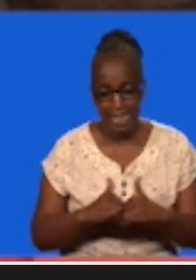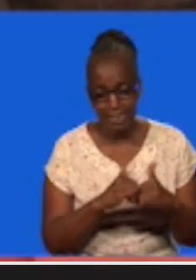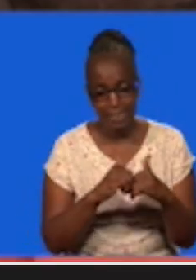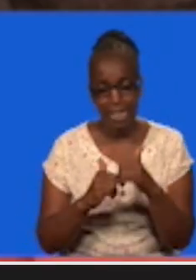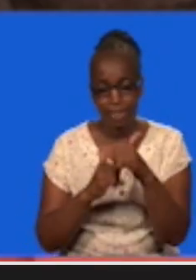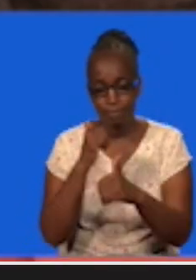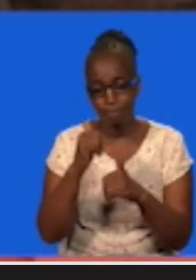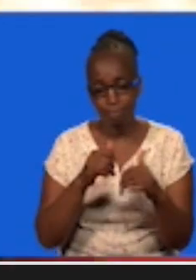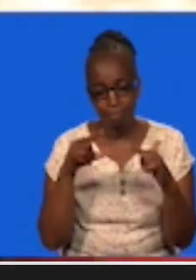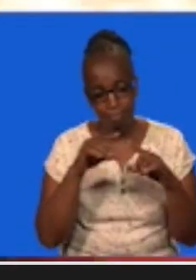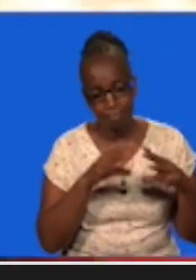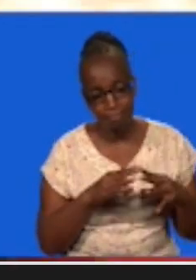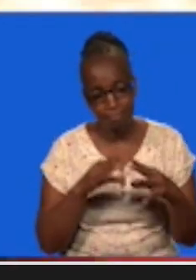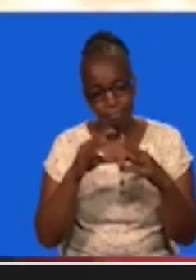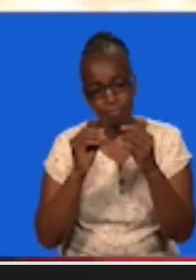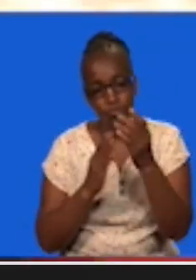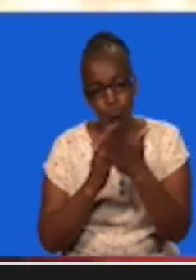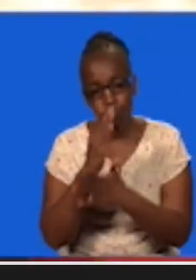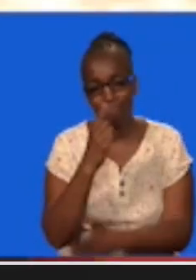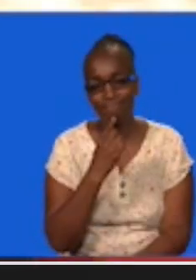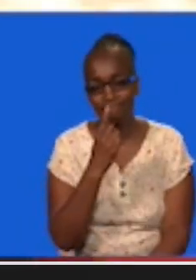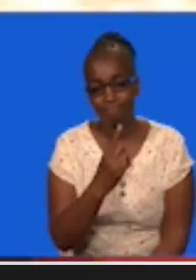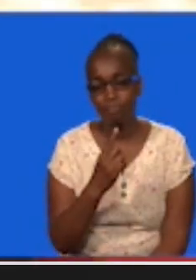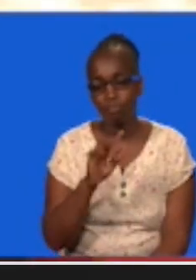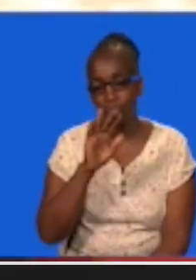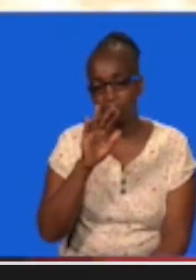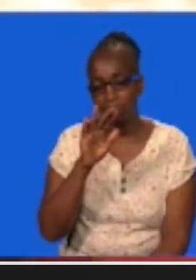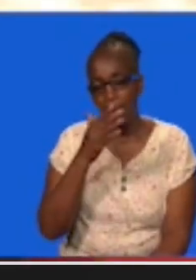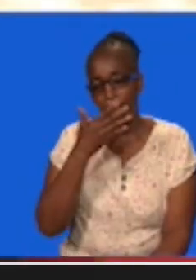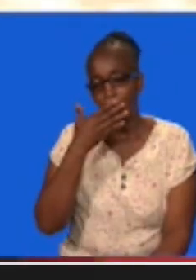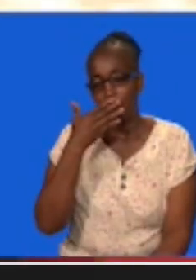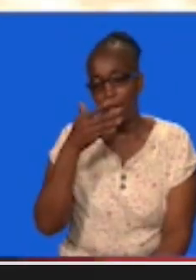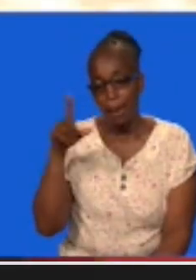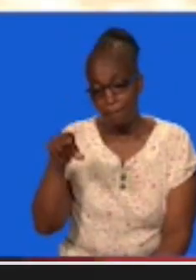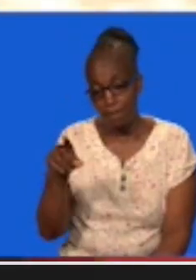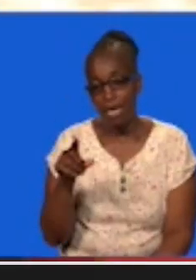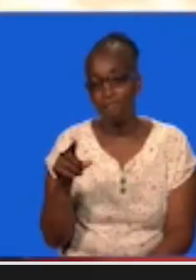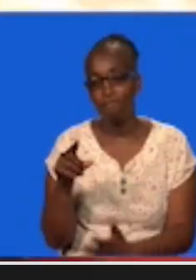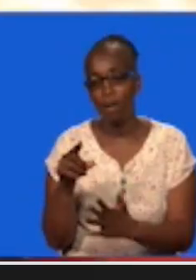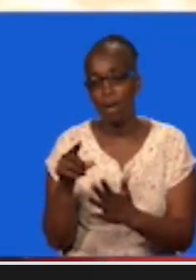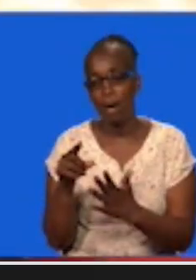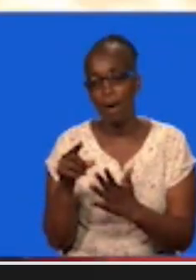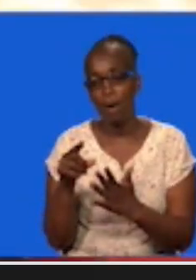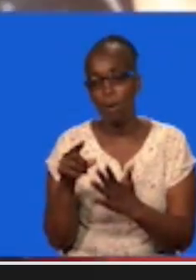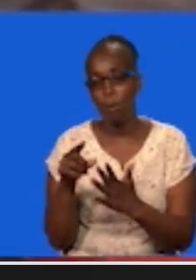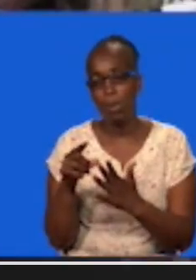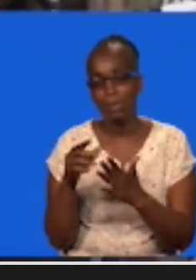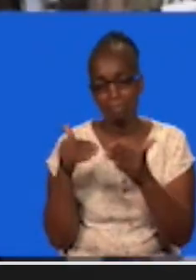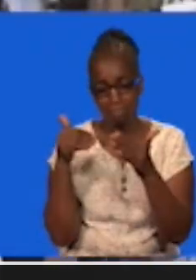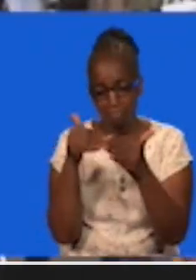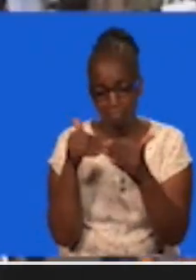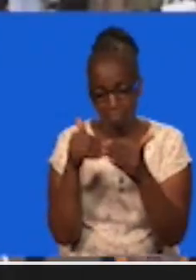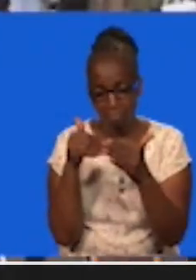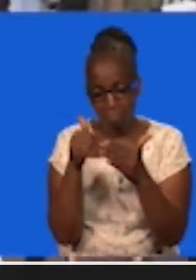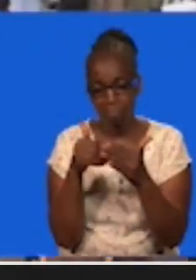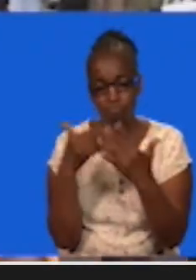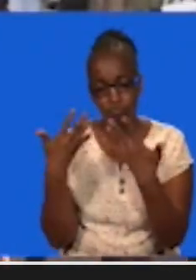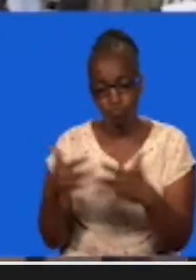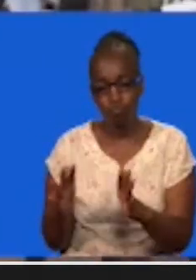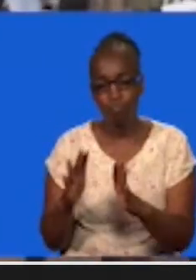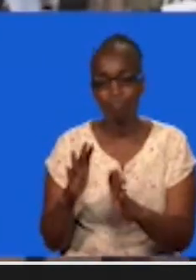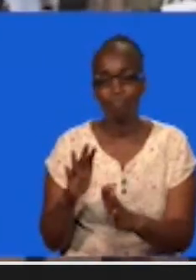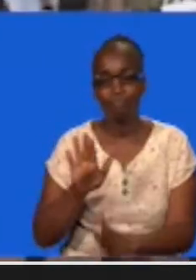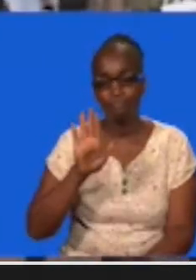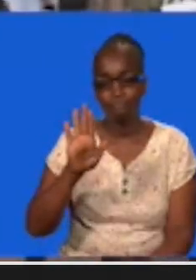wa kujifungua mwanawe, akisema nusura apoteze maisha yake kwani alijifungulia barabarani. Nilipatwa na